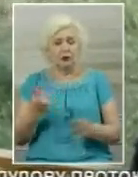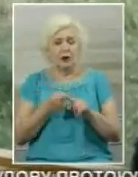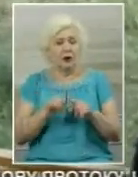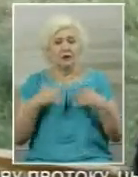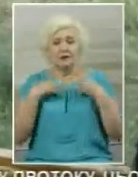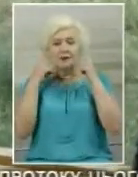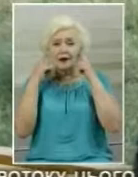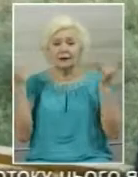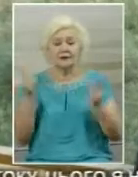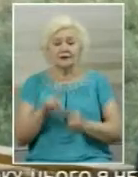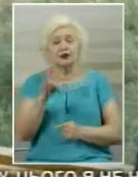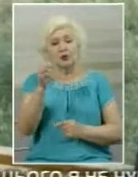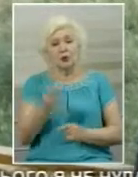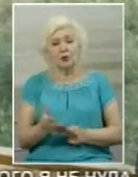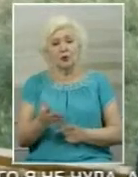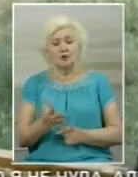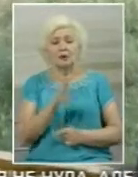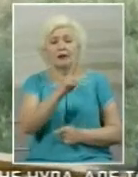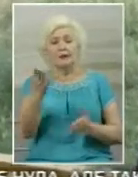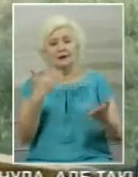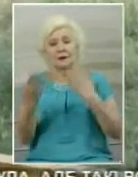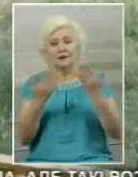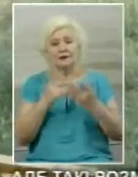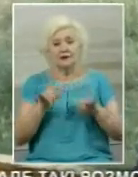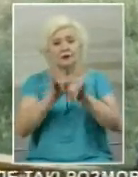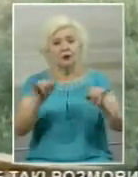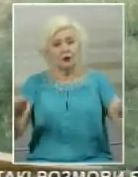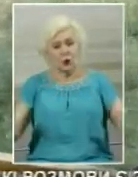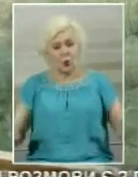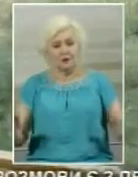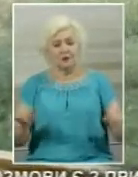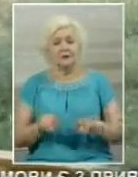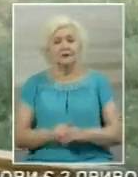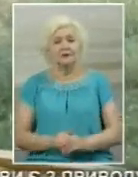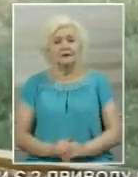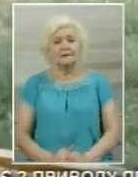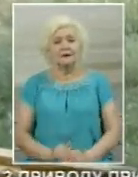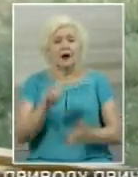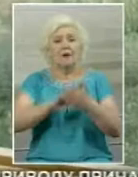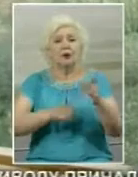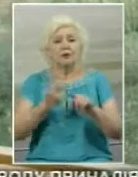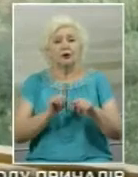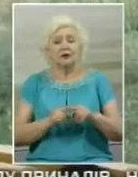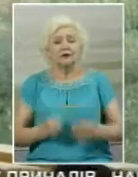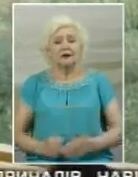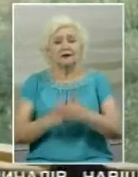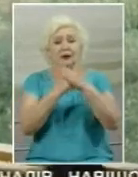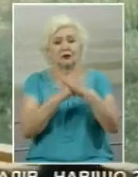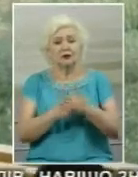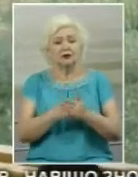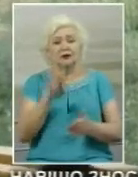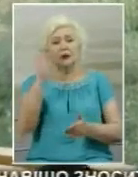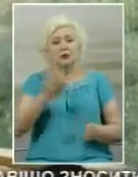я не слышала, ну, просто какие-то разговоры ходят по поводу вот этих вот причалов, зачем